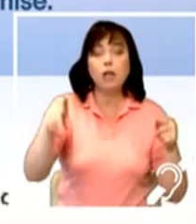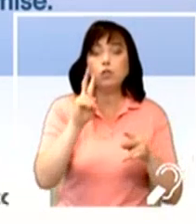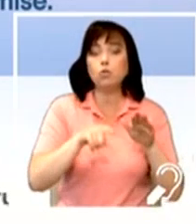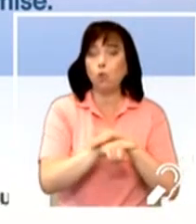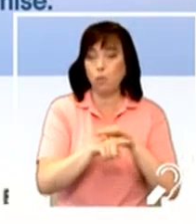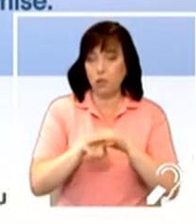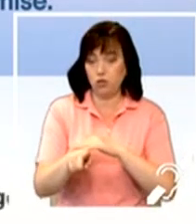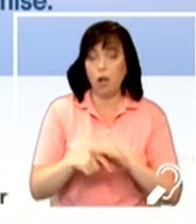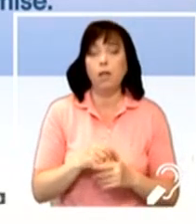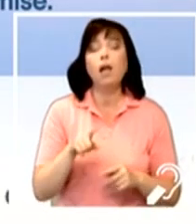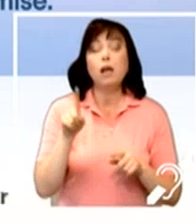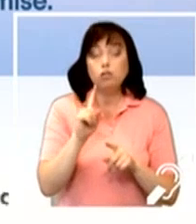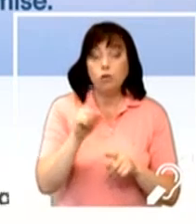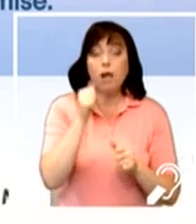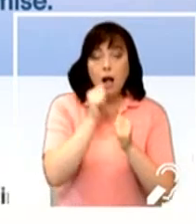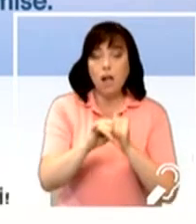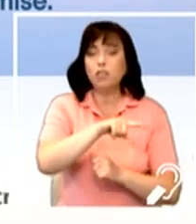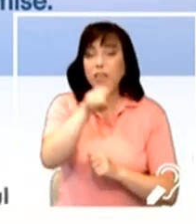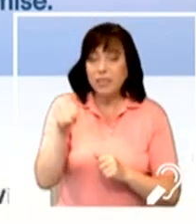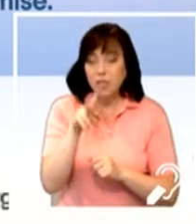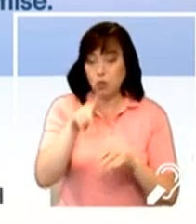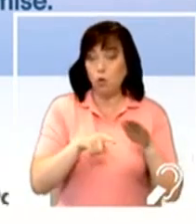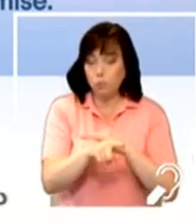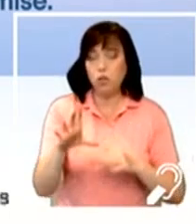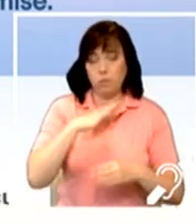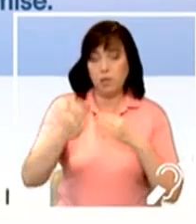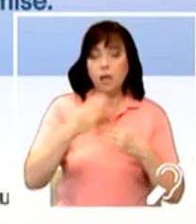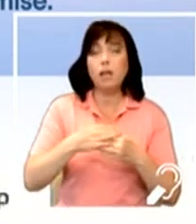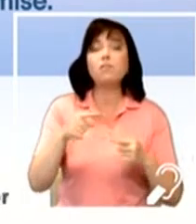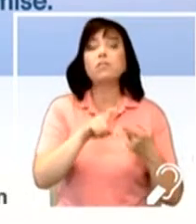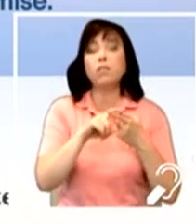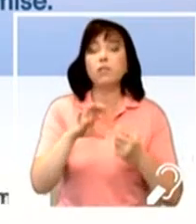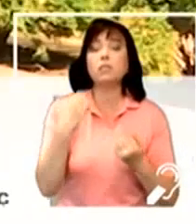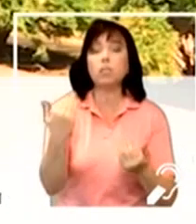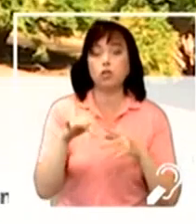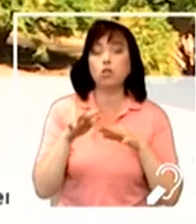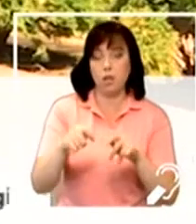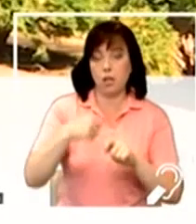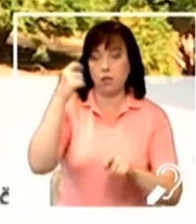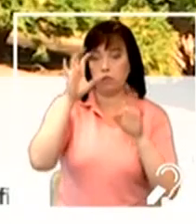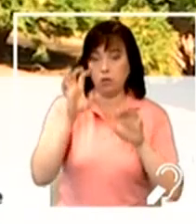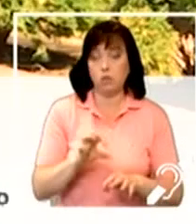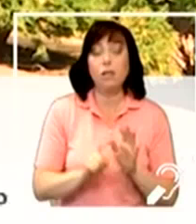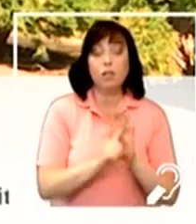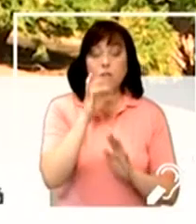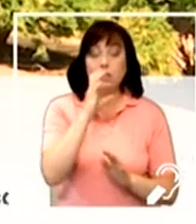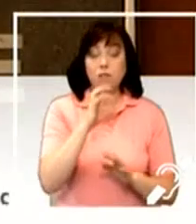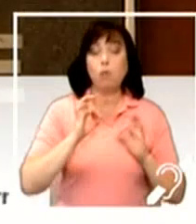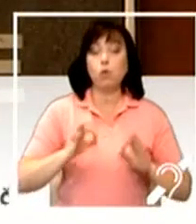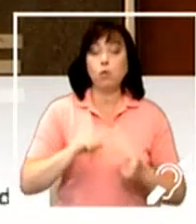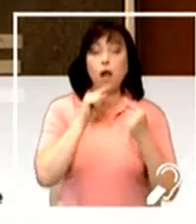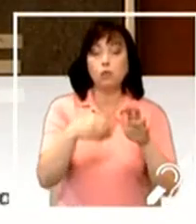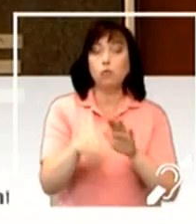infracțiuni, astfel încât fiecare din ei să fie deferit justiției și pedepsit pe măsura faptei comise. La începutul lunii septembrie,